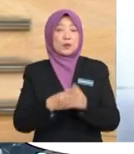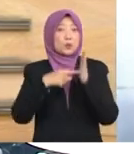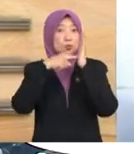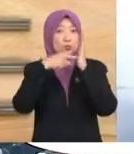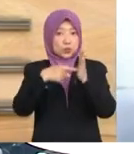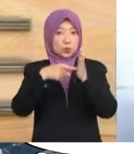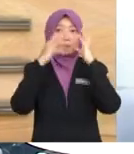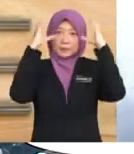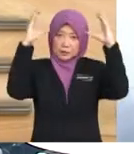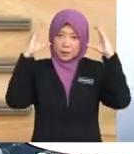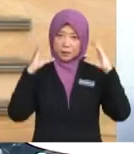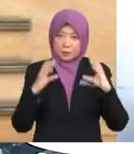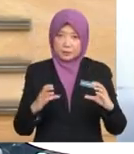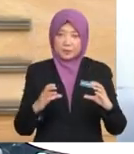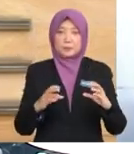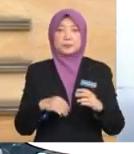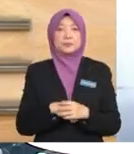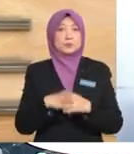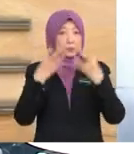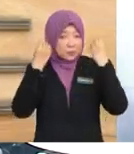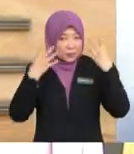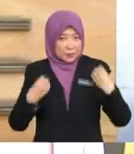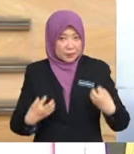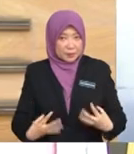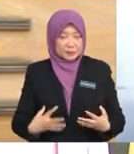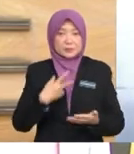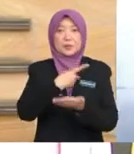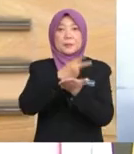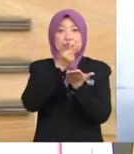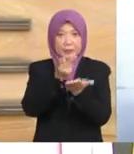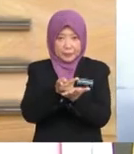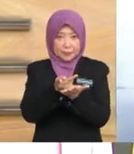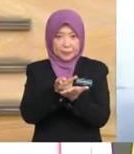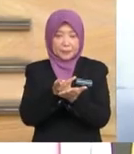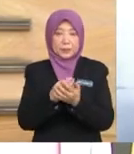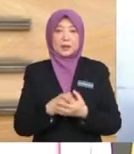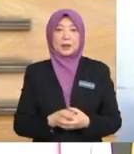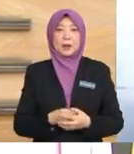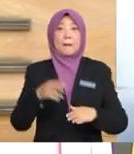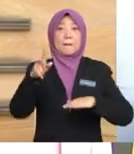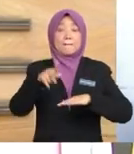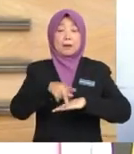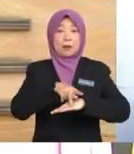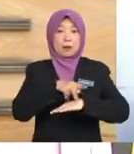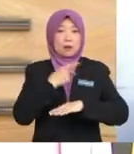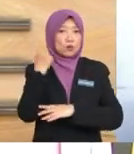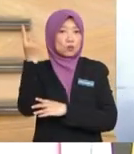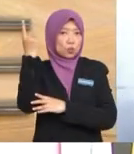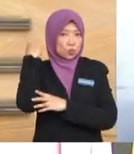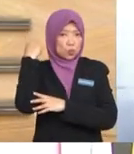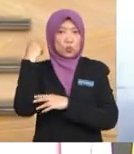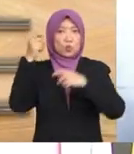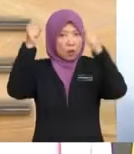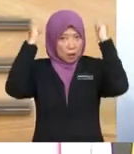kek buttercream. Silakan. Yeah. Okey, pertama kali kita mari kita pakai apron, Lina. Okey, okay, ambil apron,